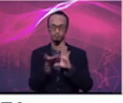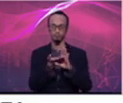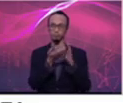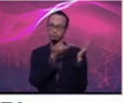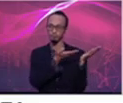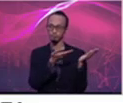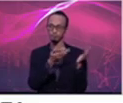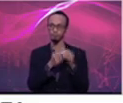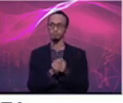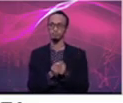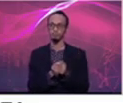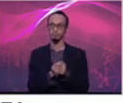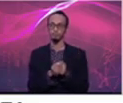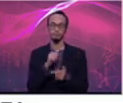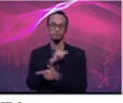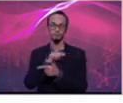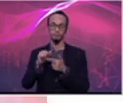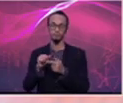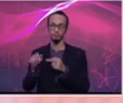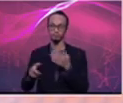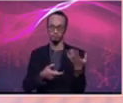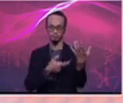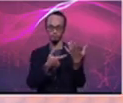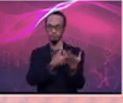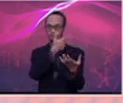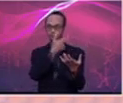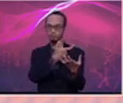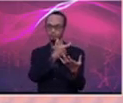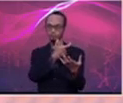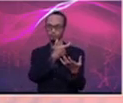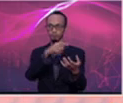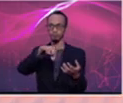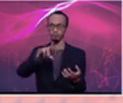Ihsan Malaysia seperti tertera atau imbas kod QR